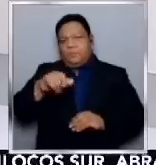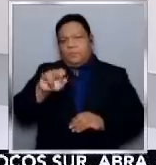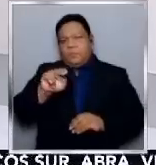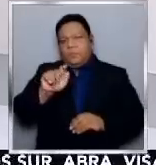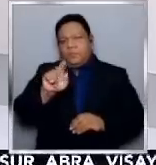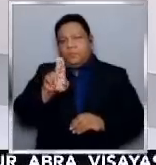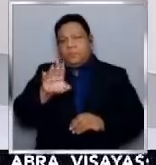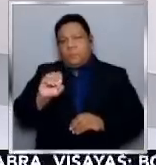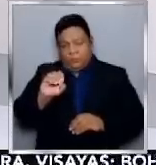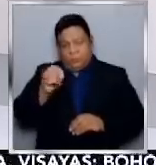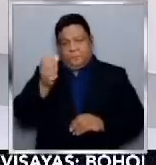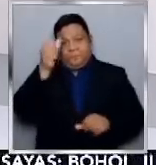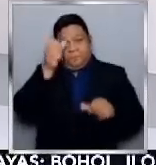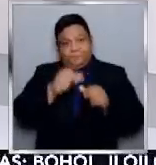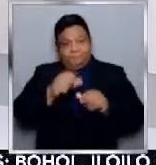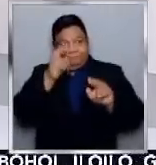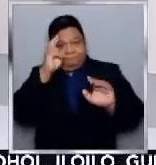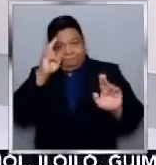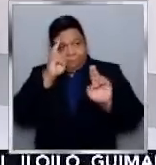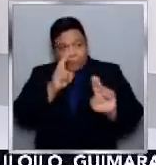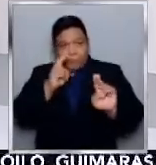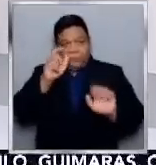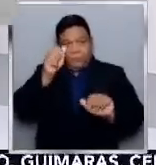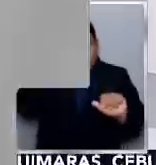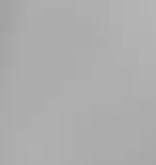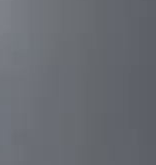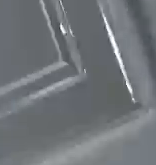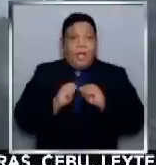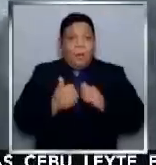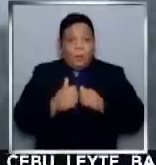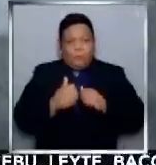sa fashion photoshoot. Nakatutok si Jonathan Andaan.